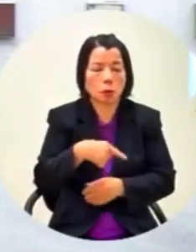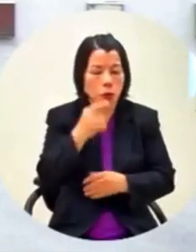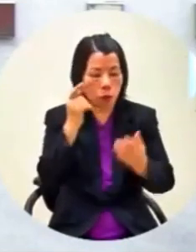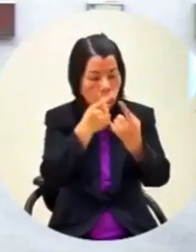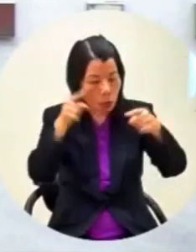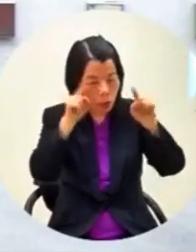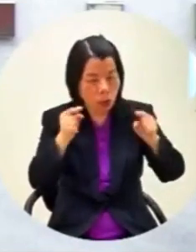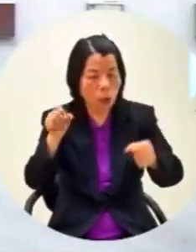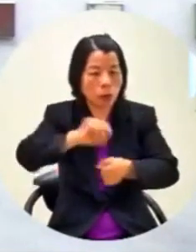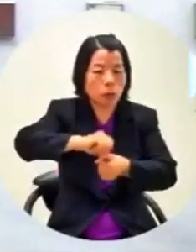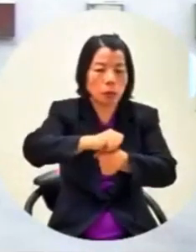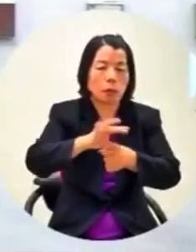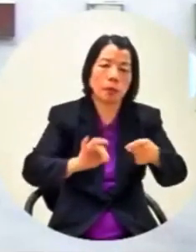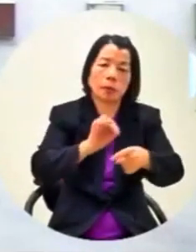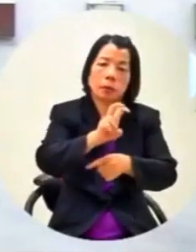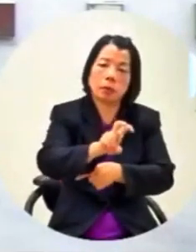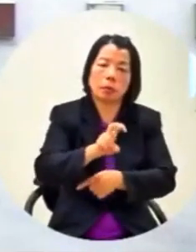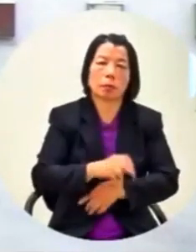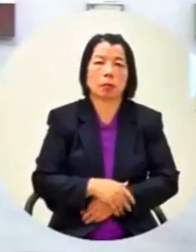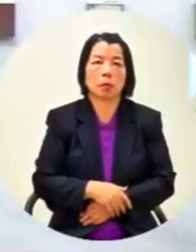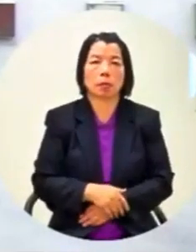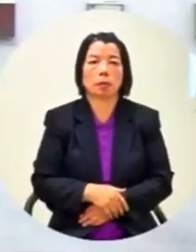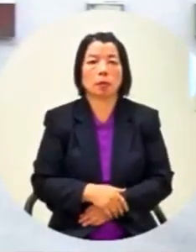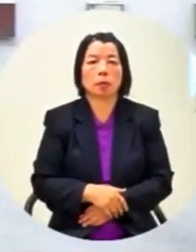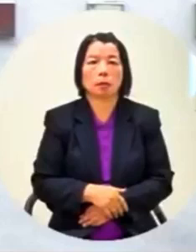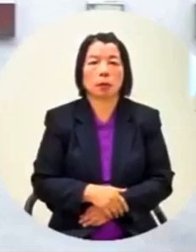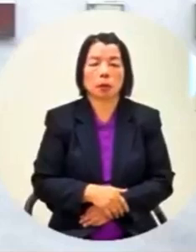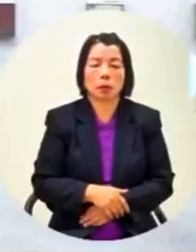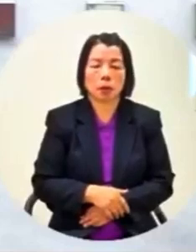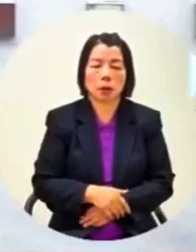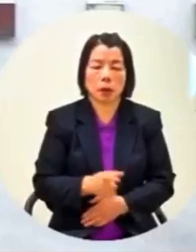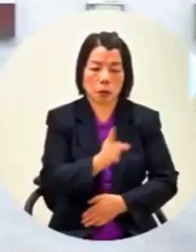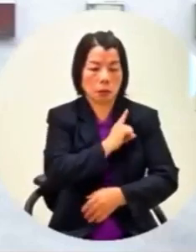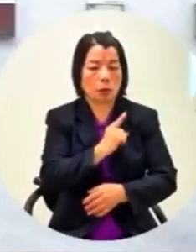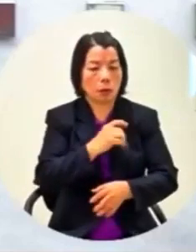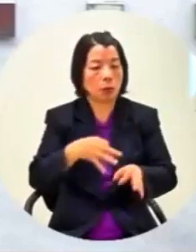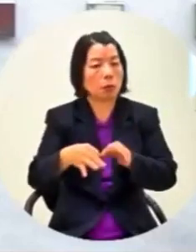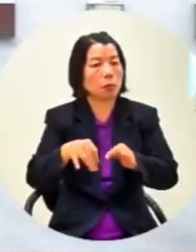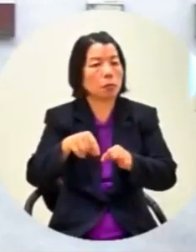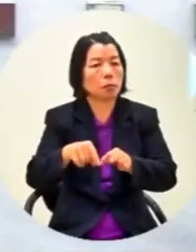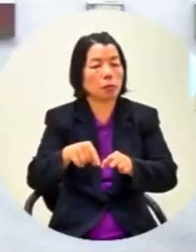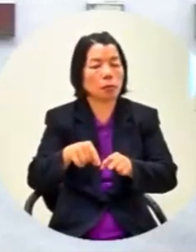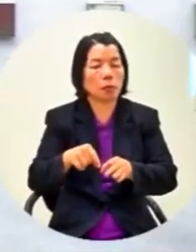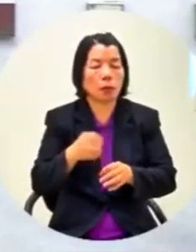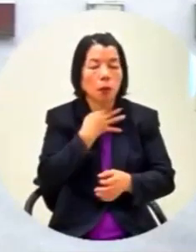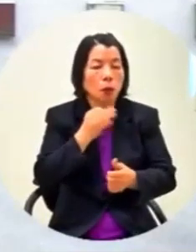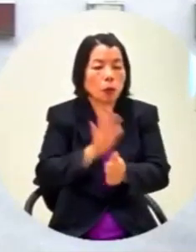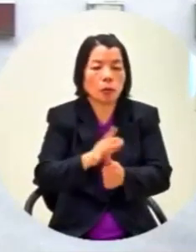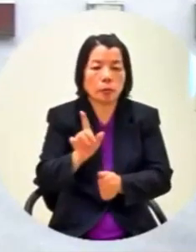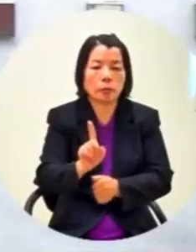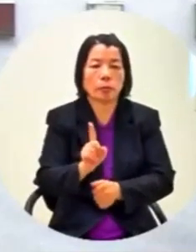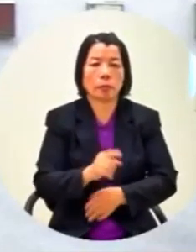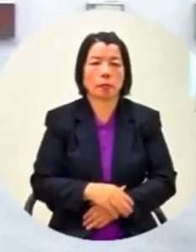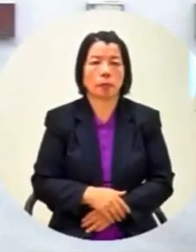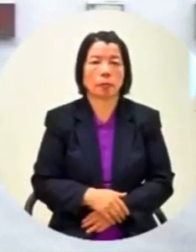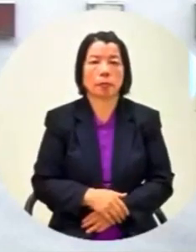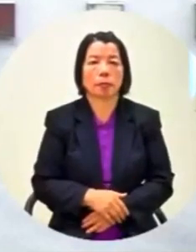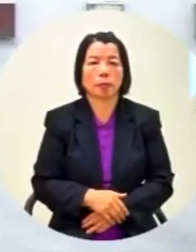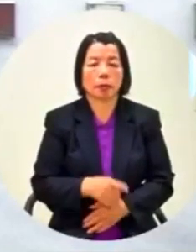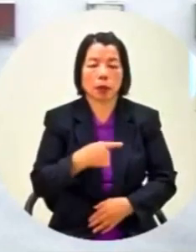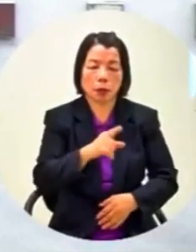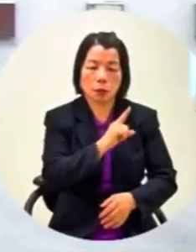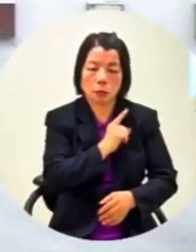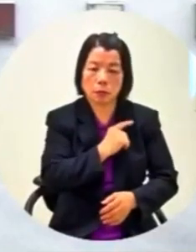助20%。自营作业者的纾困计划，针对自营作业者以及无一